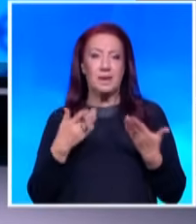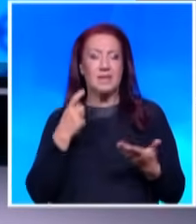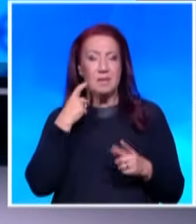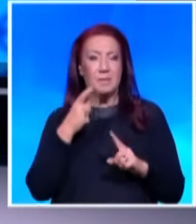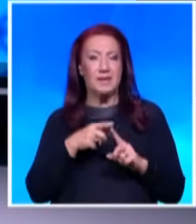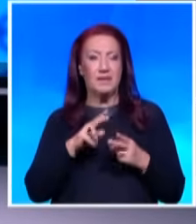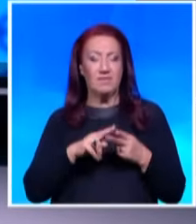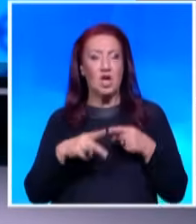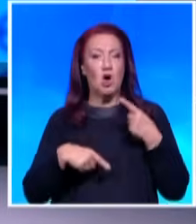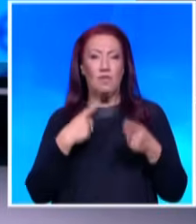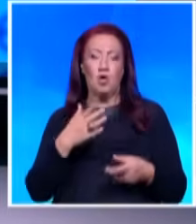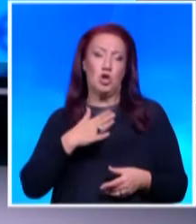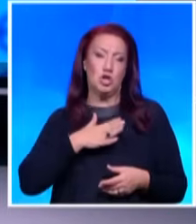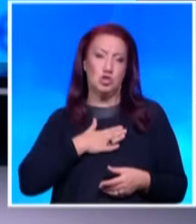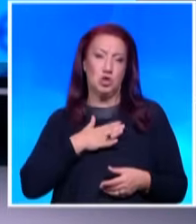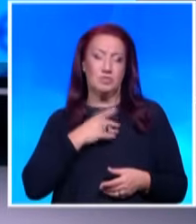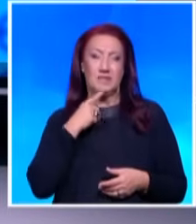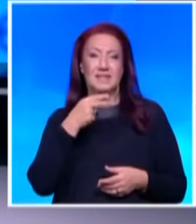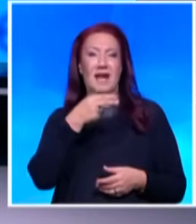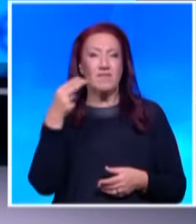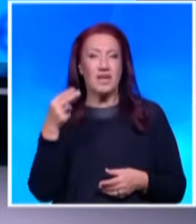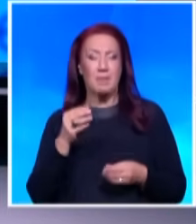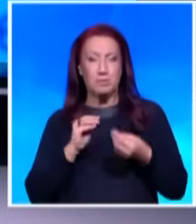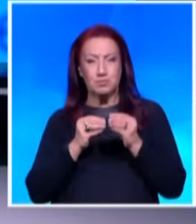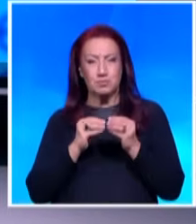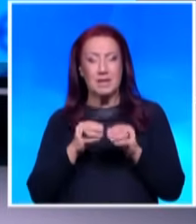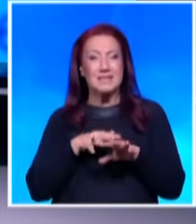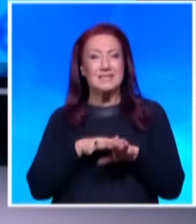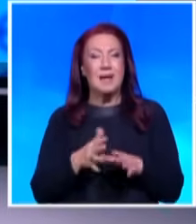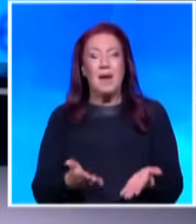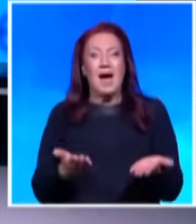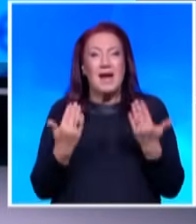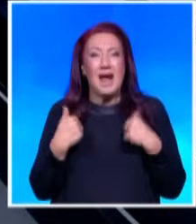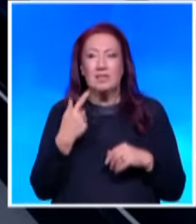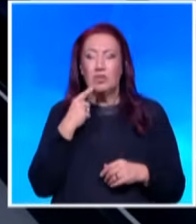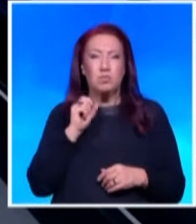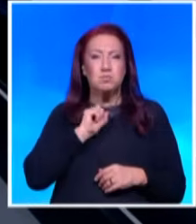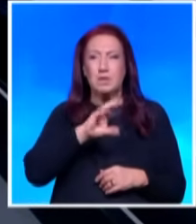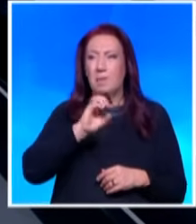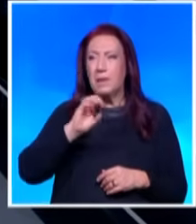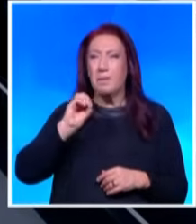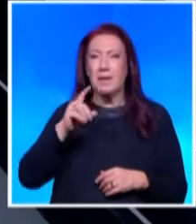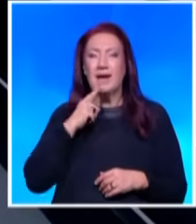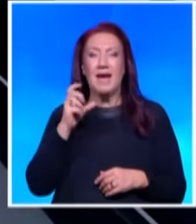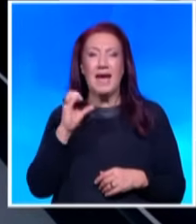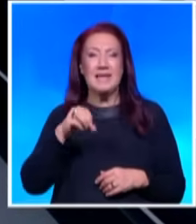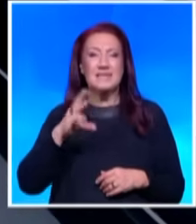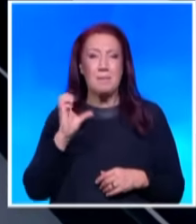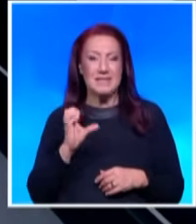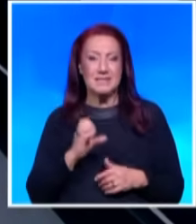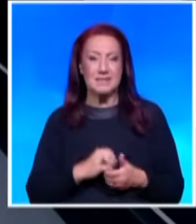тествала системата за ранно оповестяване. Какво е обяснението му за случилото се? Въпрос към Ивелина Драгнева. Добър вечер.